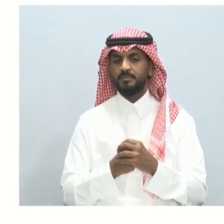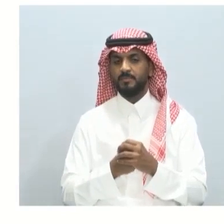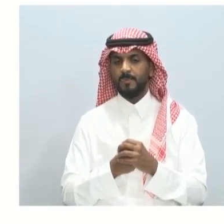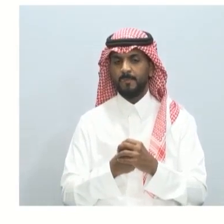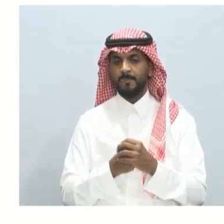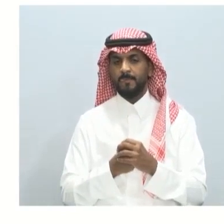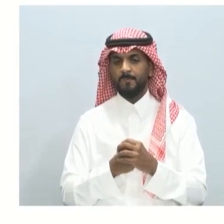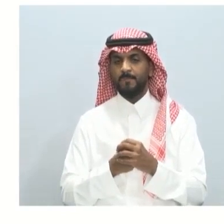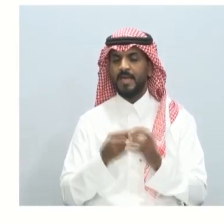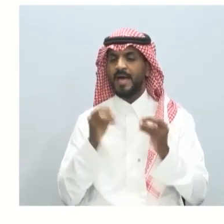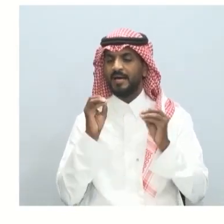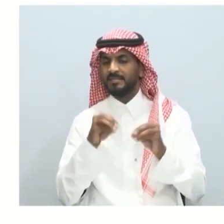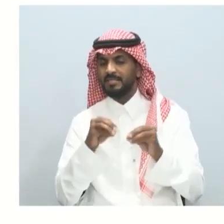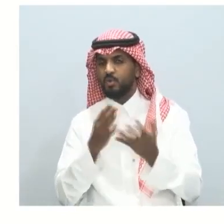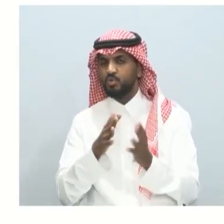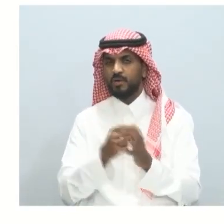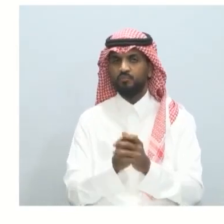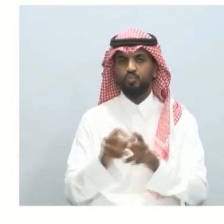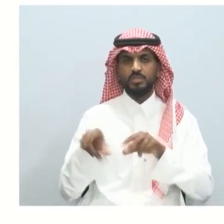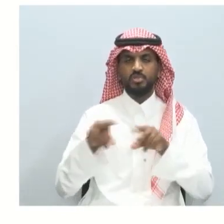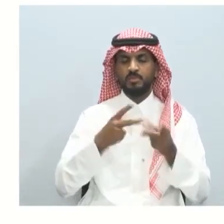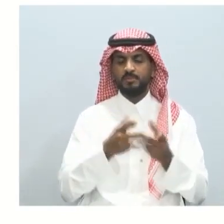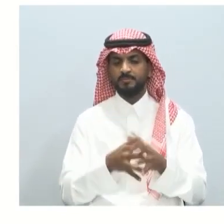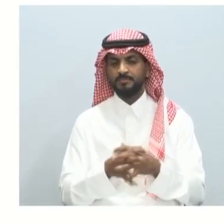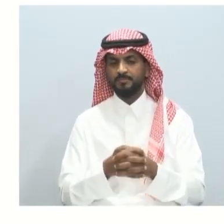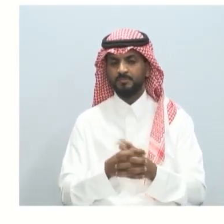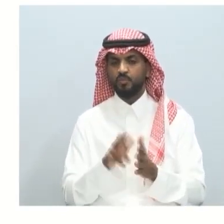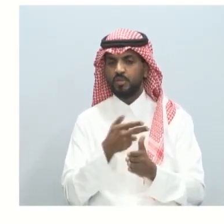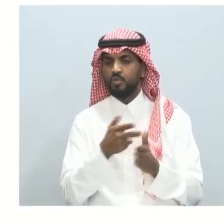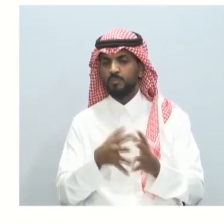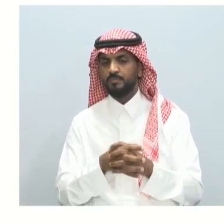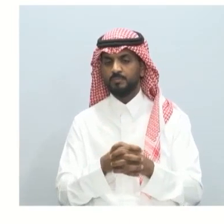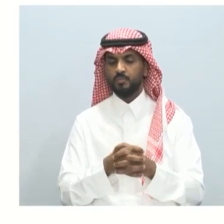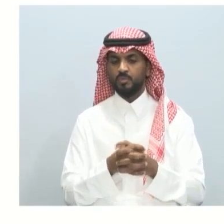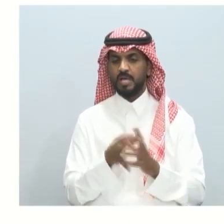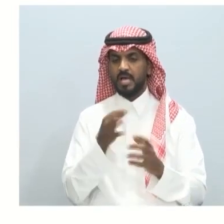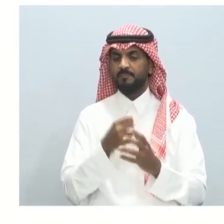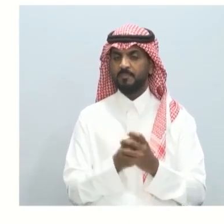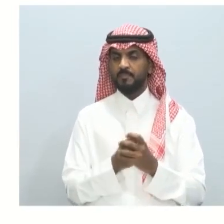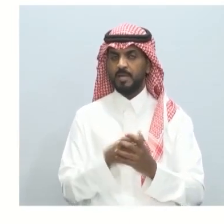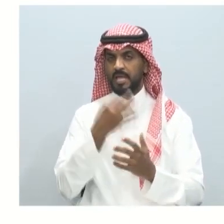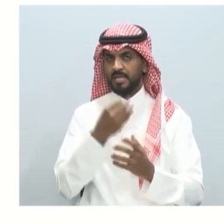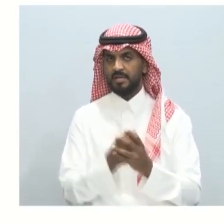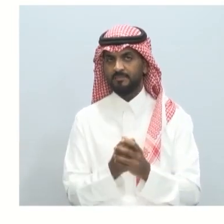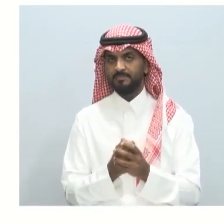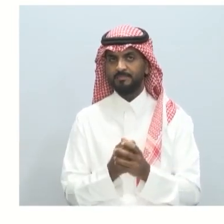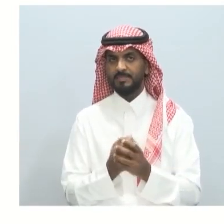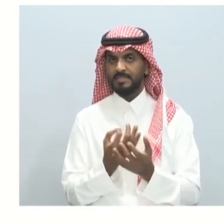يقول اعطي اوصافا وتشبيهات مقارنه لكل نوع من انواع القرائيه القراءه التمهيديه او قراءه